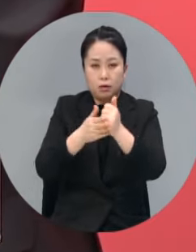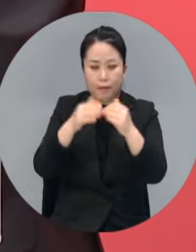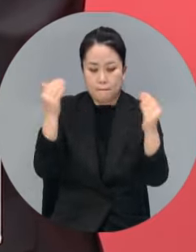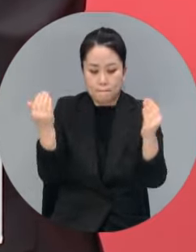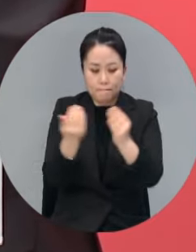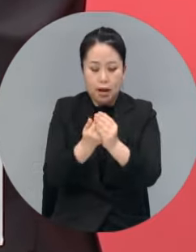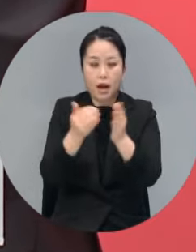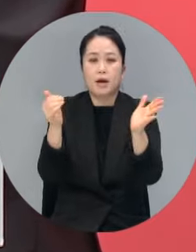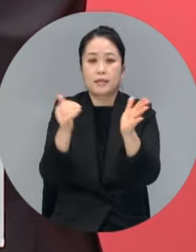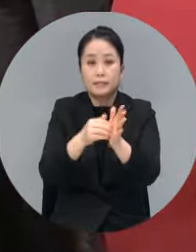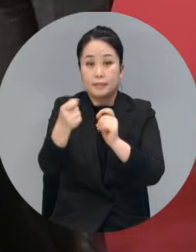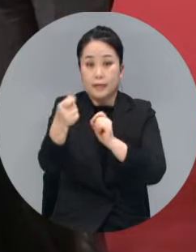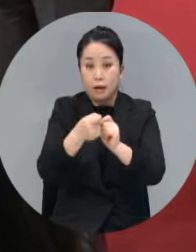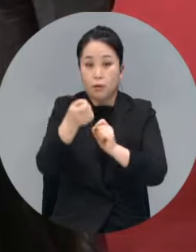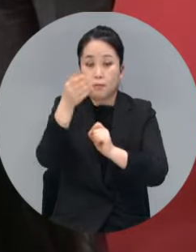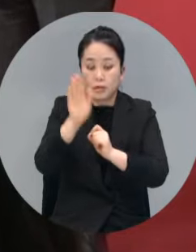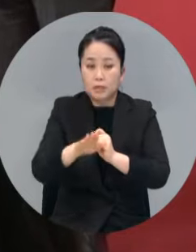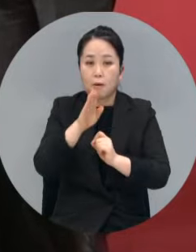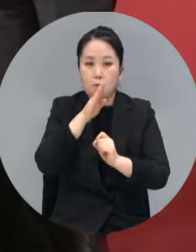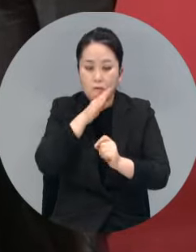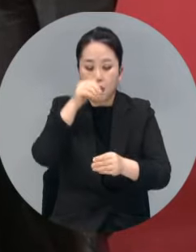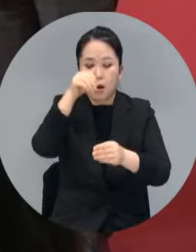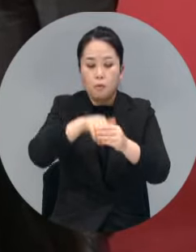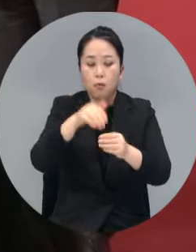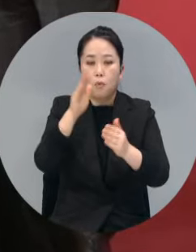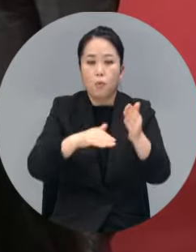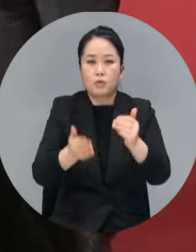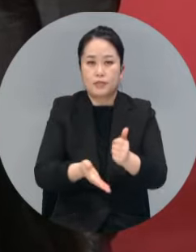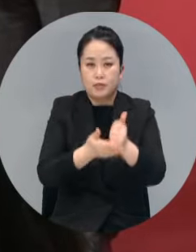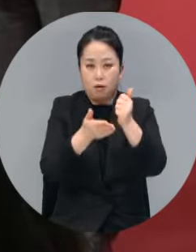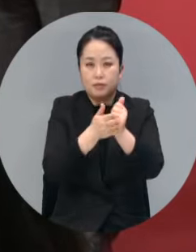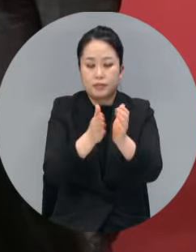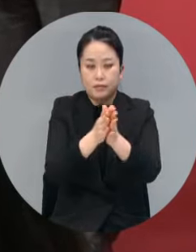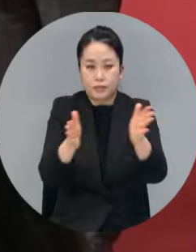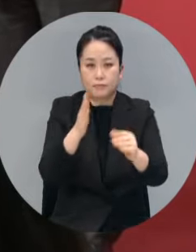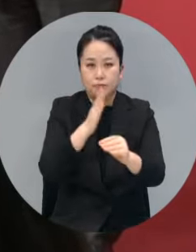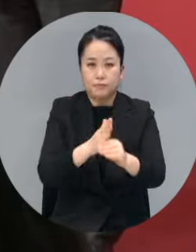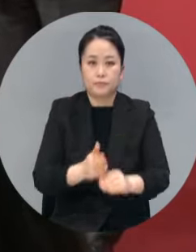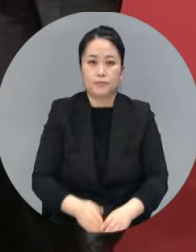본격적인 본선 경쟁이 시작되고 있습니다. MBC 뉴스 김윤아입니다.